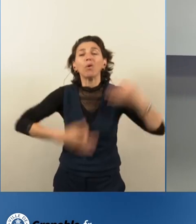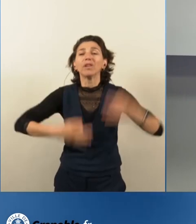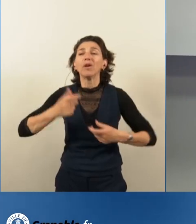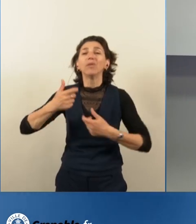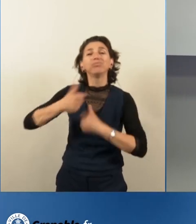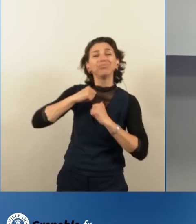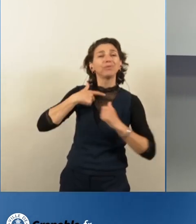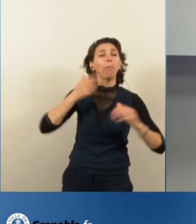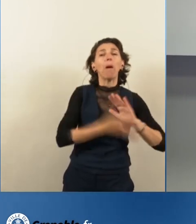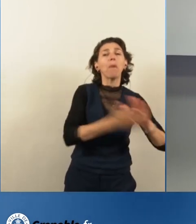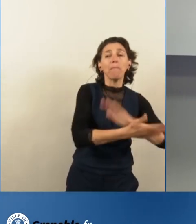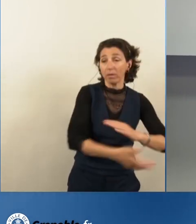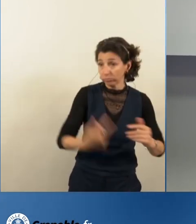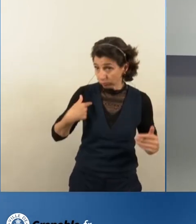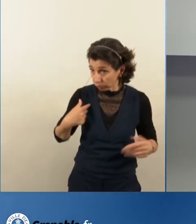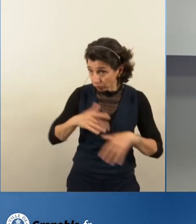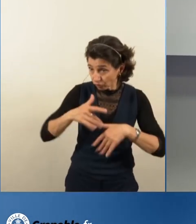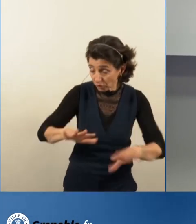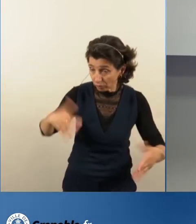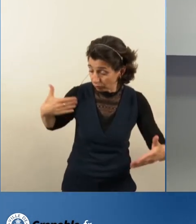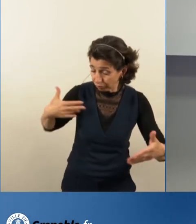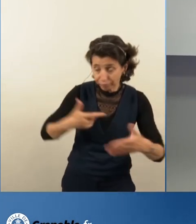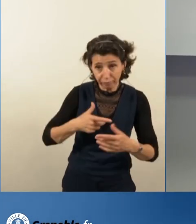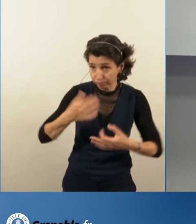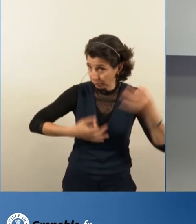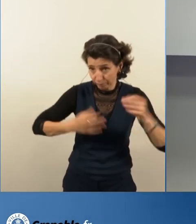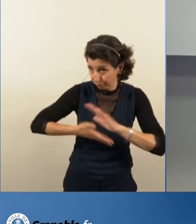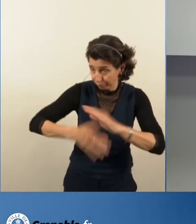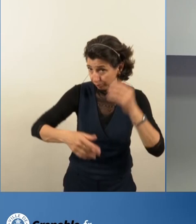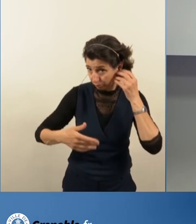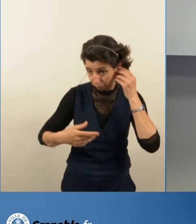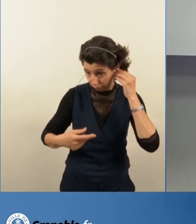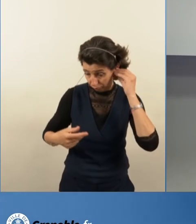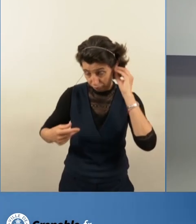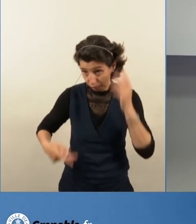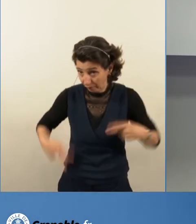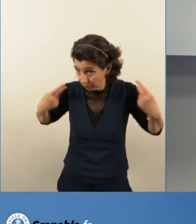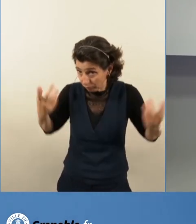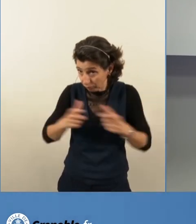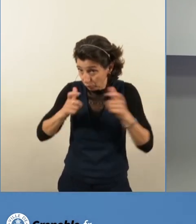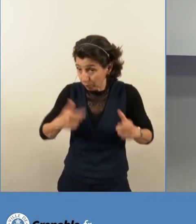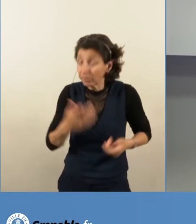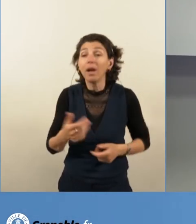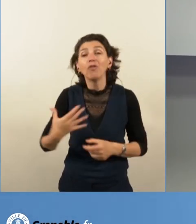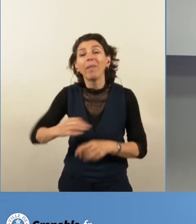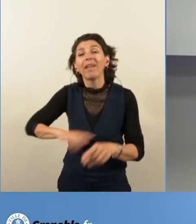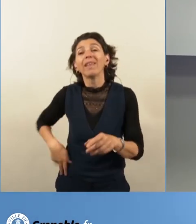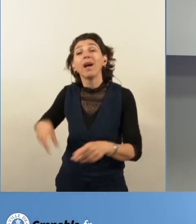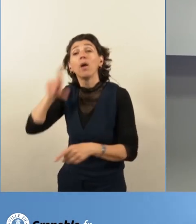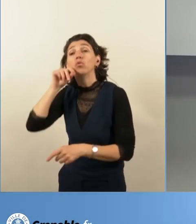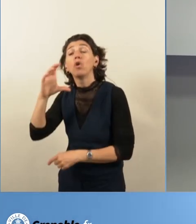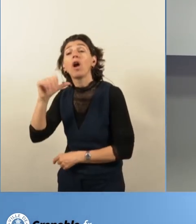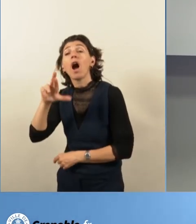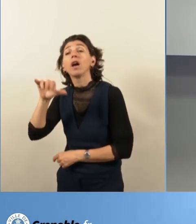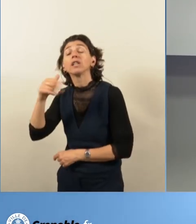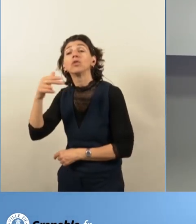fait régulièrement si la vie d'une institution pas plus tard que la semaine dernière monsieur Carignan vous avez perdu trois recours contre la ville de Grenoble